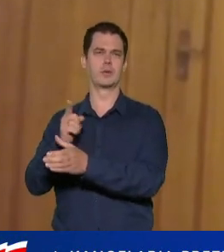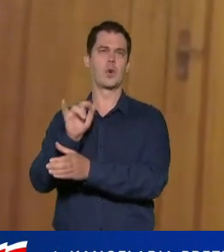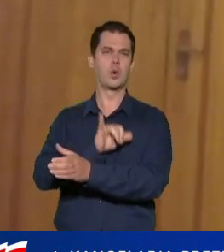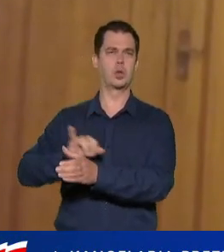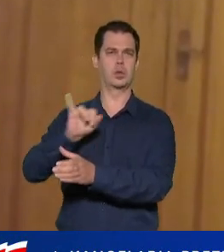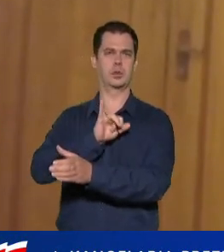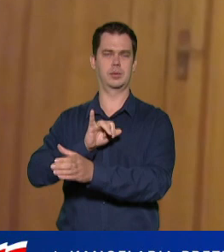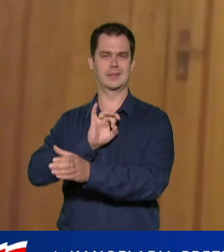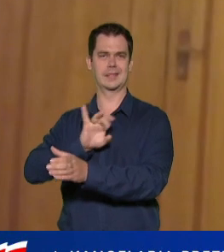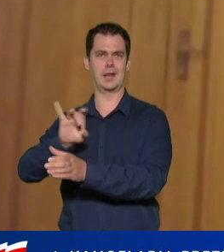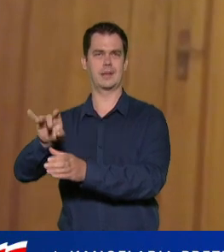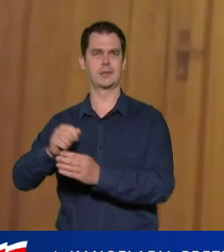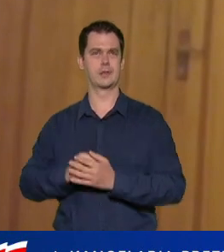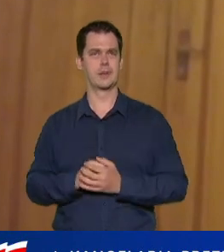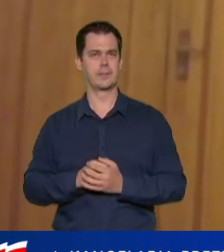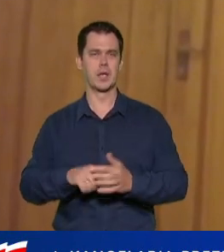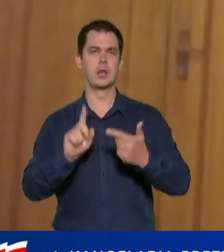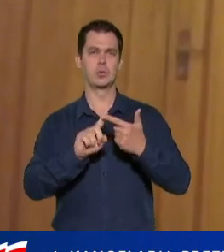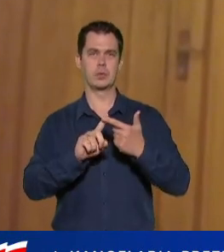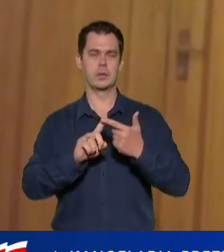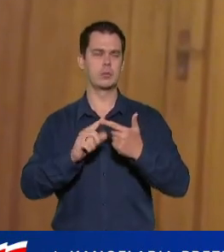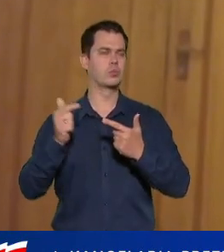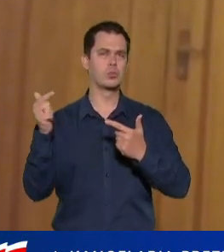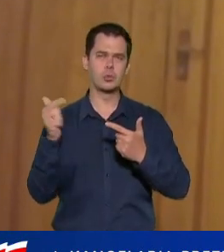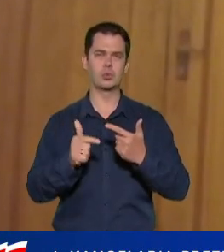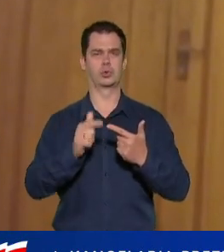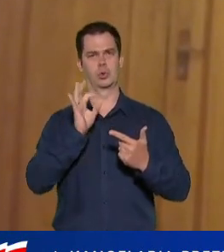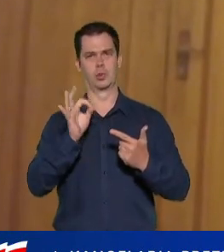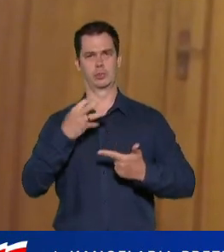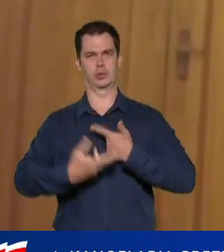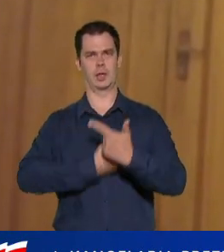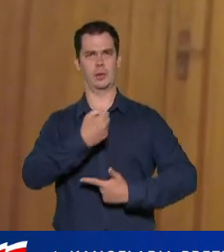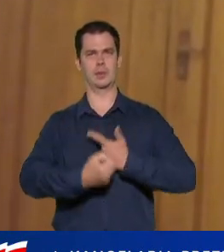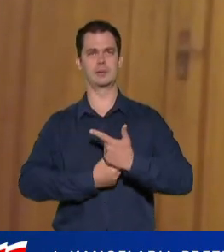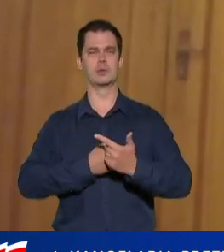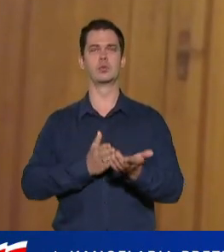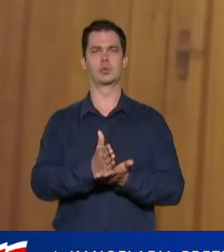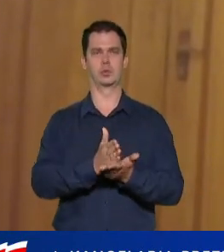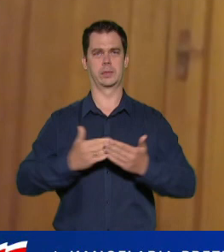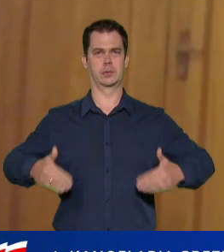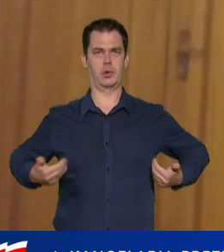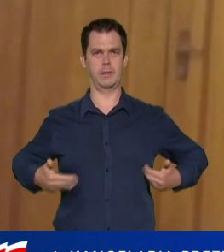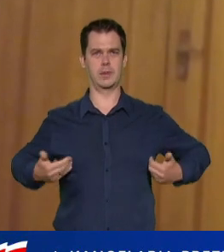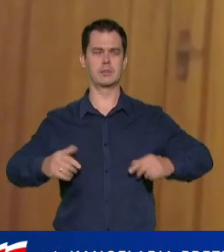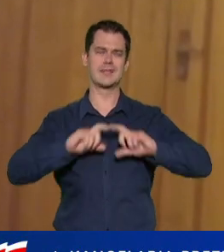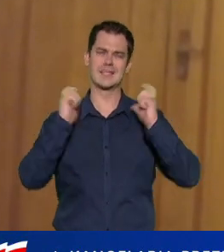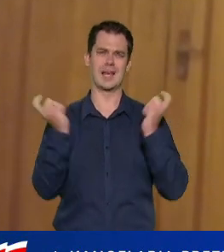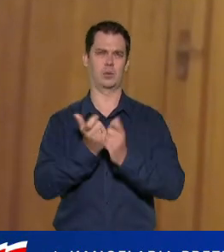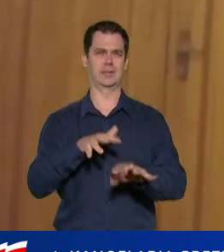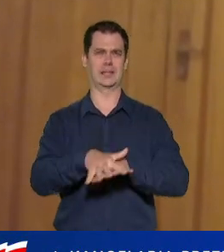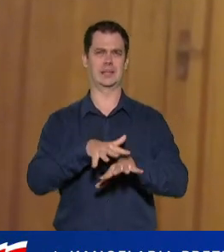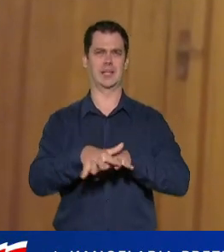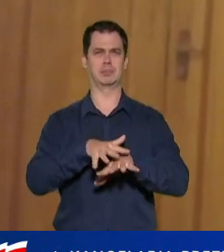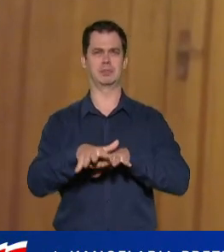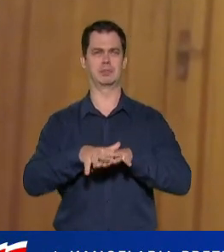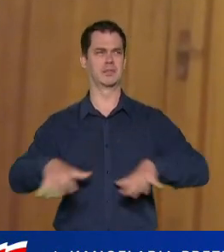zarażenia. Drugi cel to zapewnienie właściwego funkcjonowania służby zdrowia, całego naszego systemu